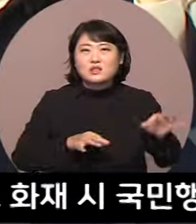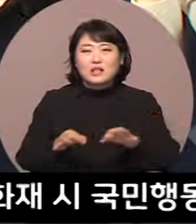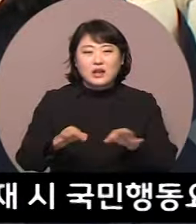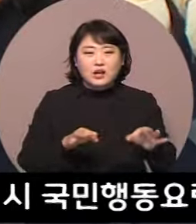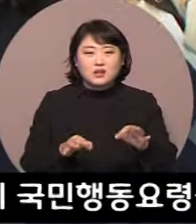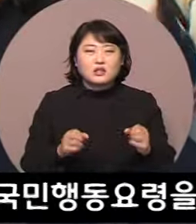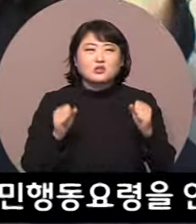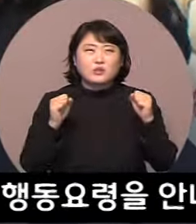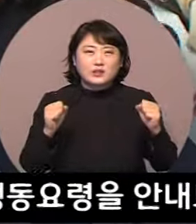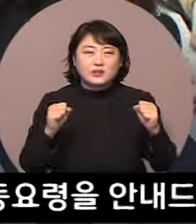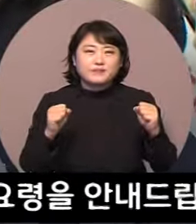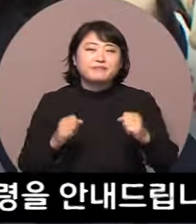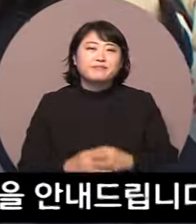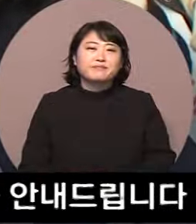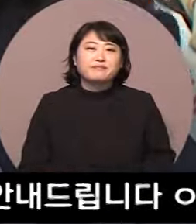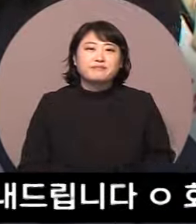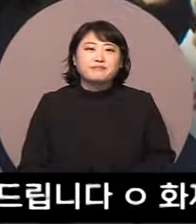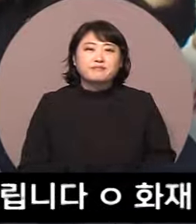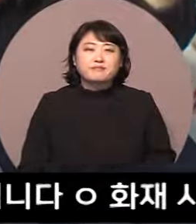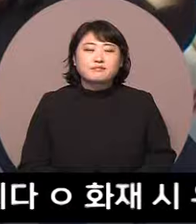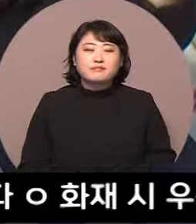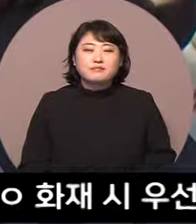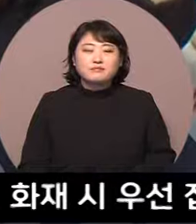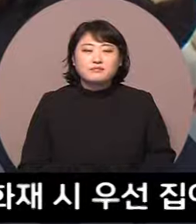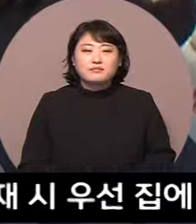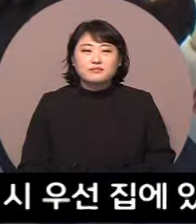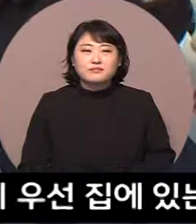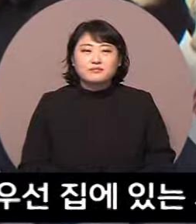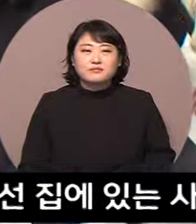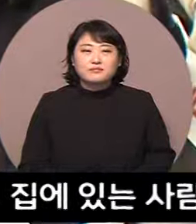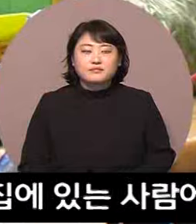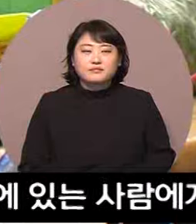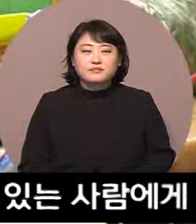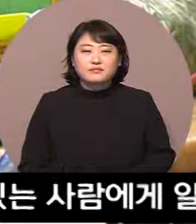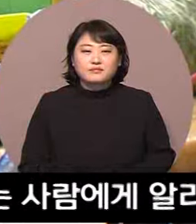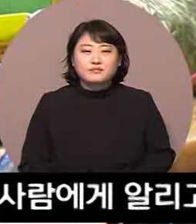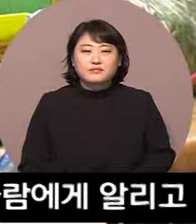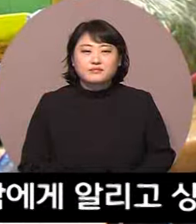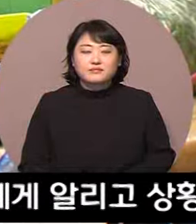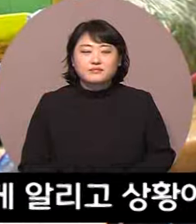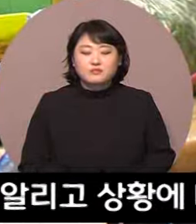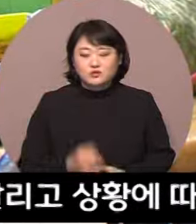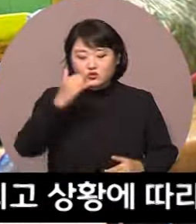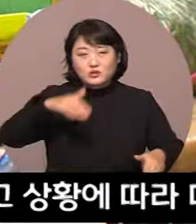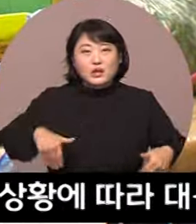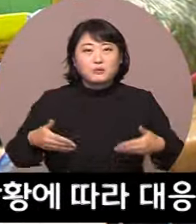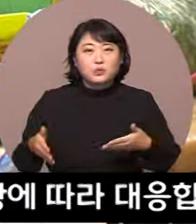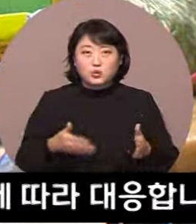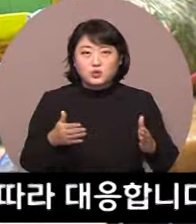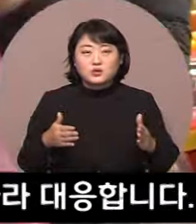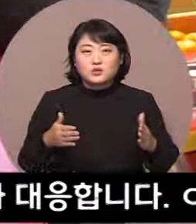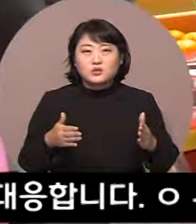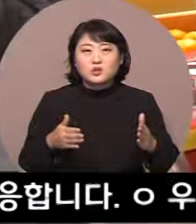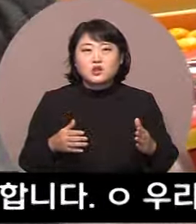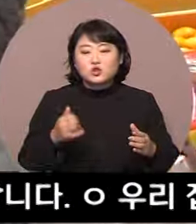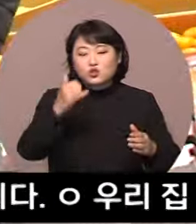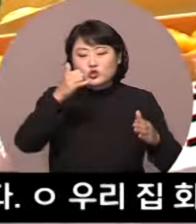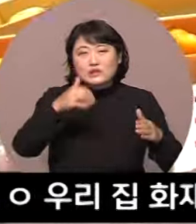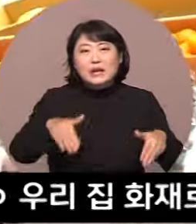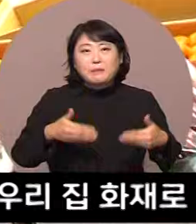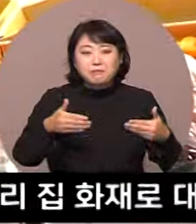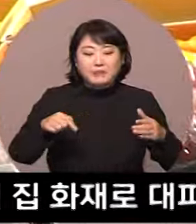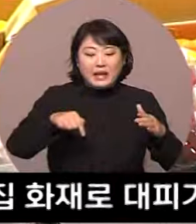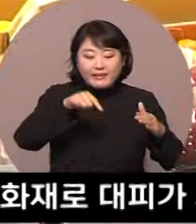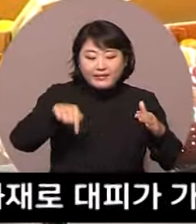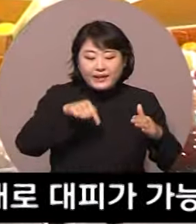응원합니다! 화이팅! 화이팅! 화이팅! 충남도는 소비자 교육중앙회 충남지부 등